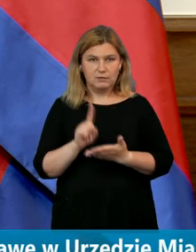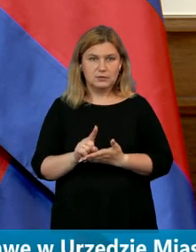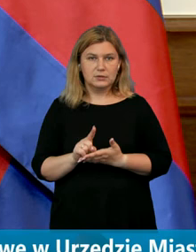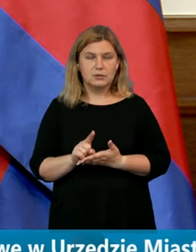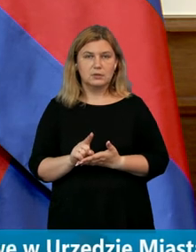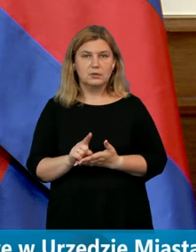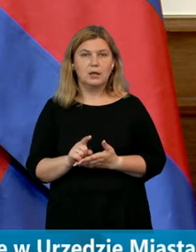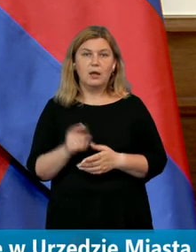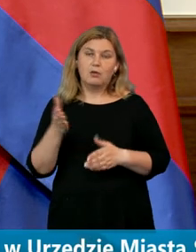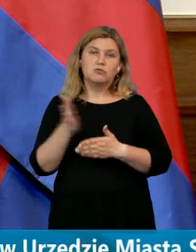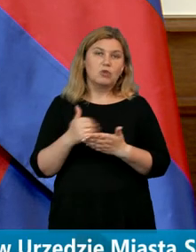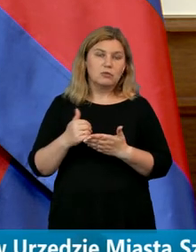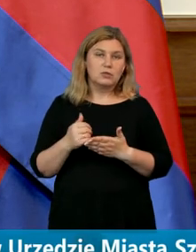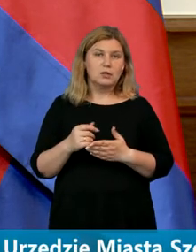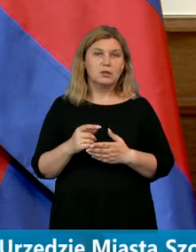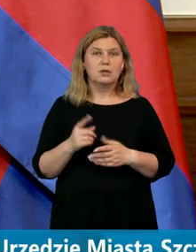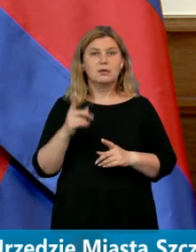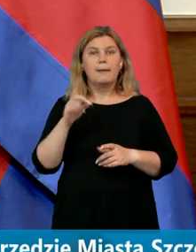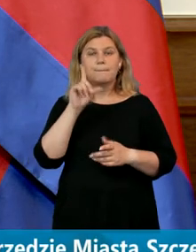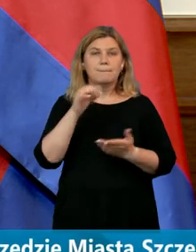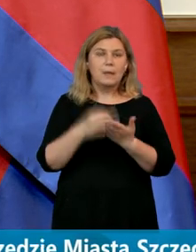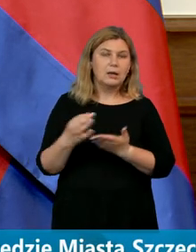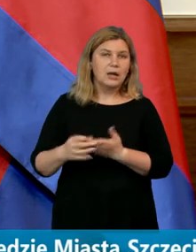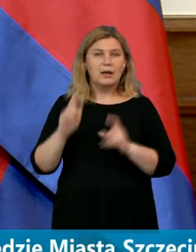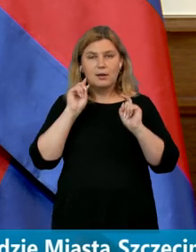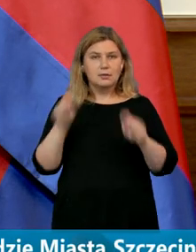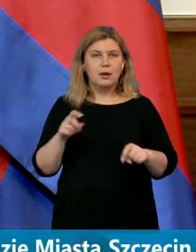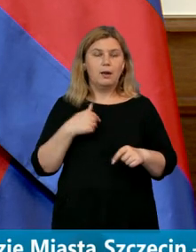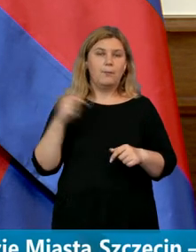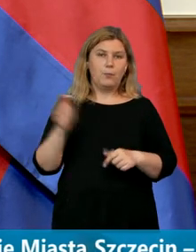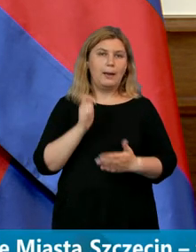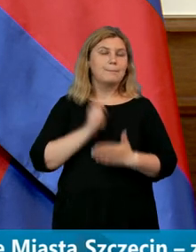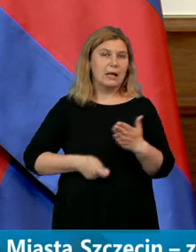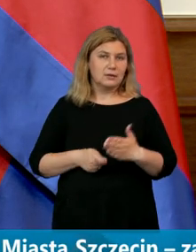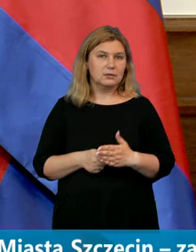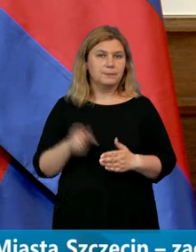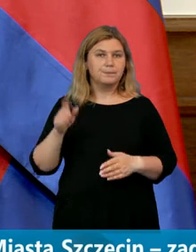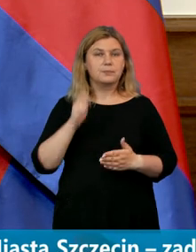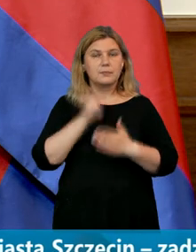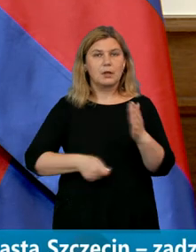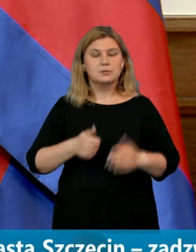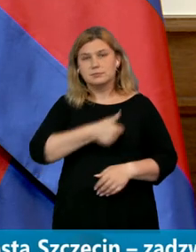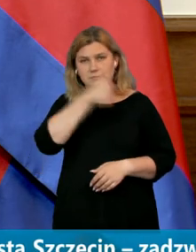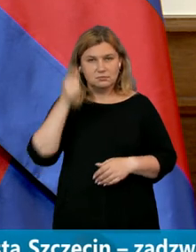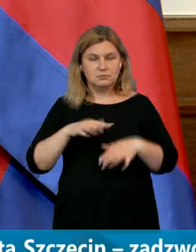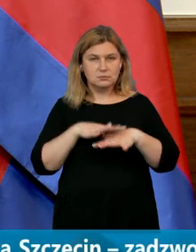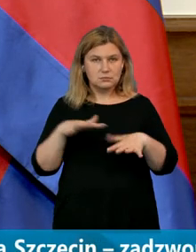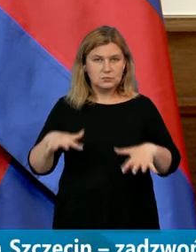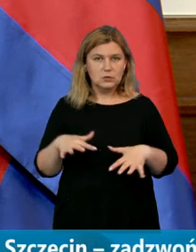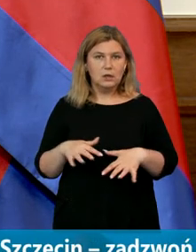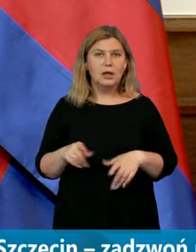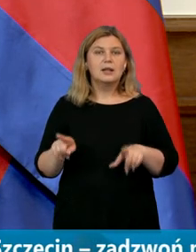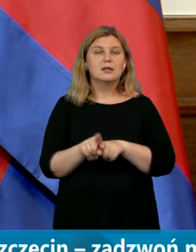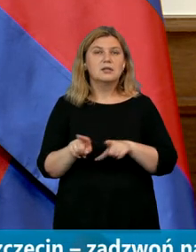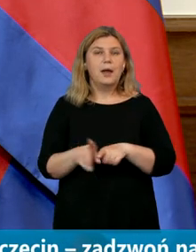widzę efekty, choć pewnie część z nas dalej parkuje nie do końca tak, jak powinna parkować i musi się liczyć z mandatem. Tych mandatów dziennie jest sporo wystawianych, ale też są